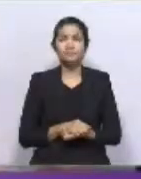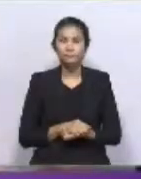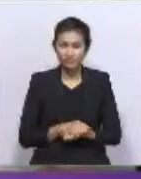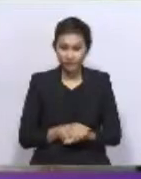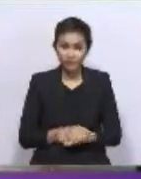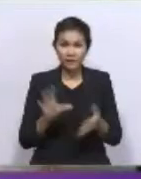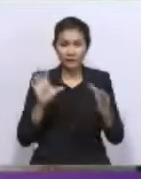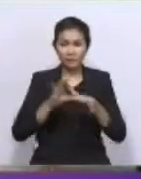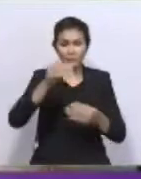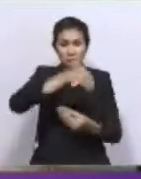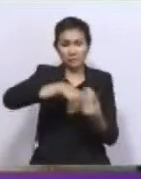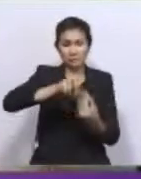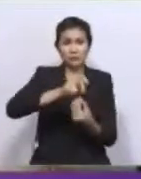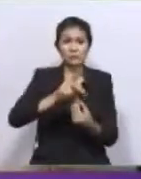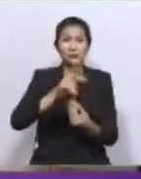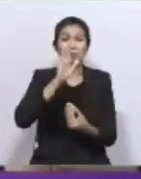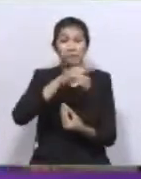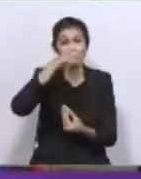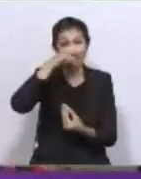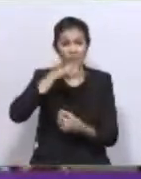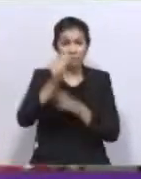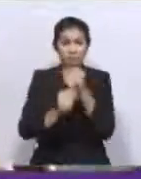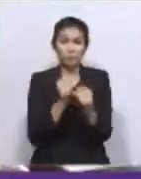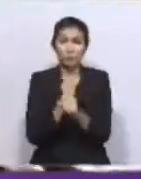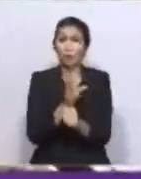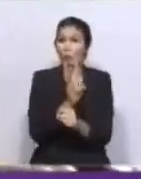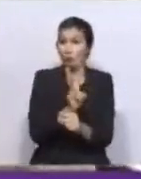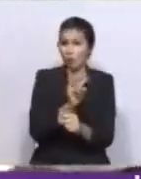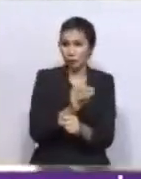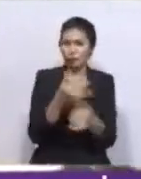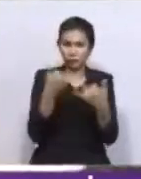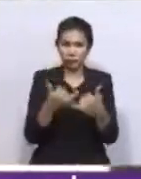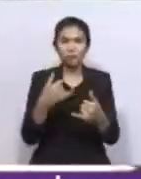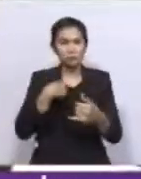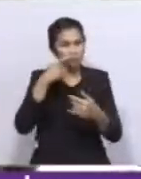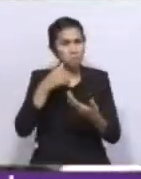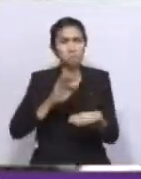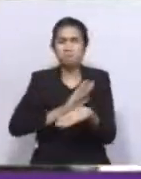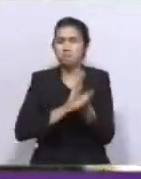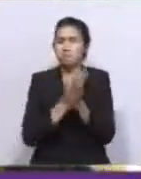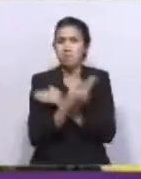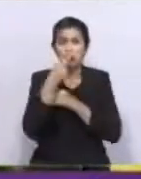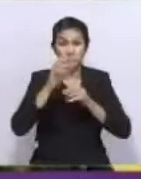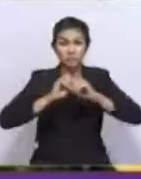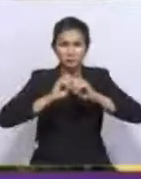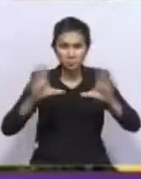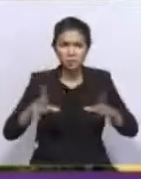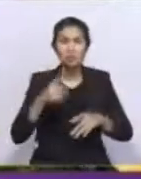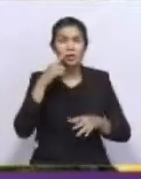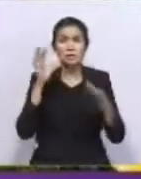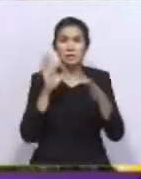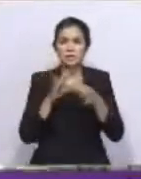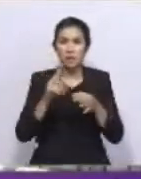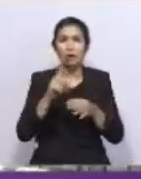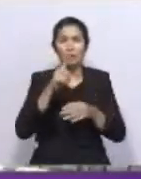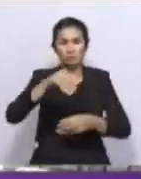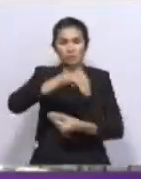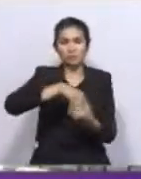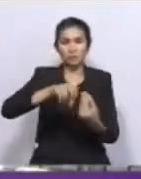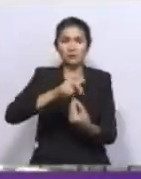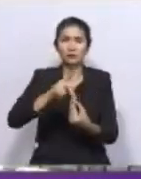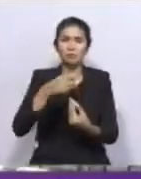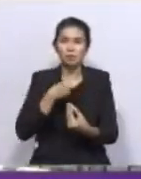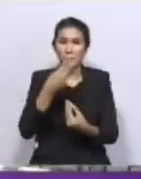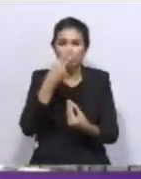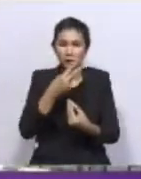ความเคลื่อนไหวของเศรษฐกิจไทยในปี2560ถือเป็นปีแห่งการเปลี่ยนแปลงอย่างเห็นได้ชัดจากการขยายตัวของภาวะเศรษฐกิจซึ่งสะ